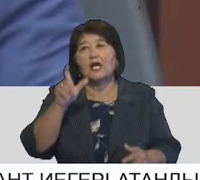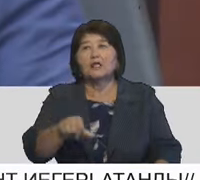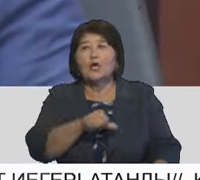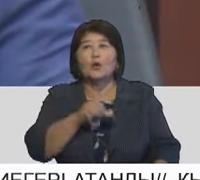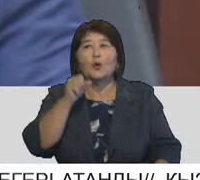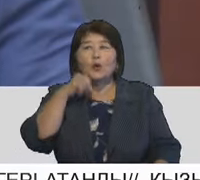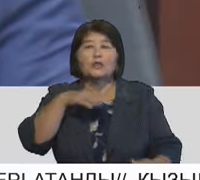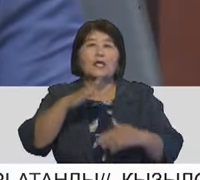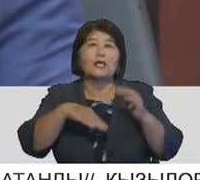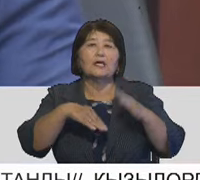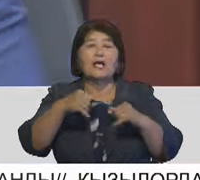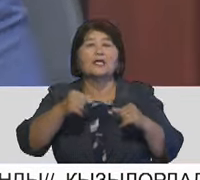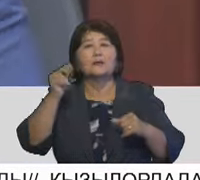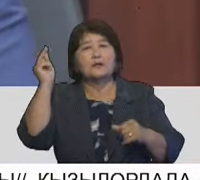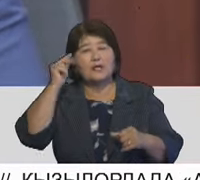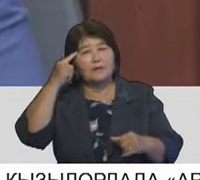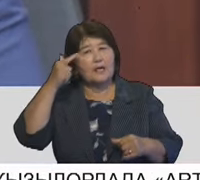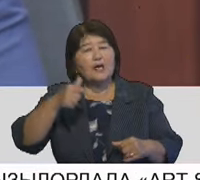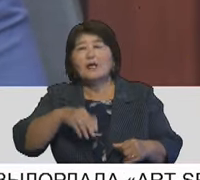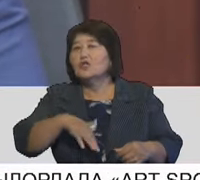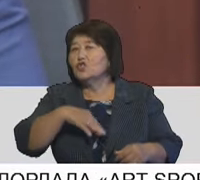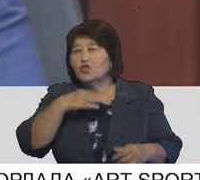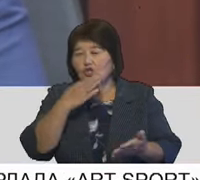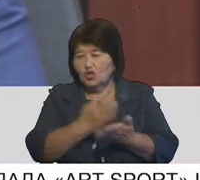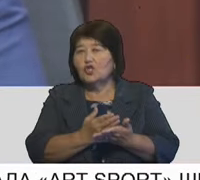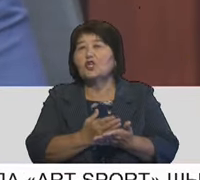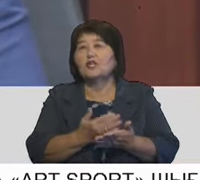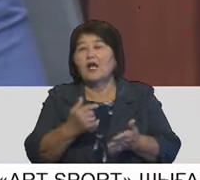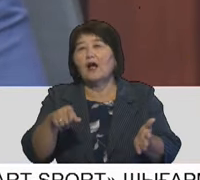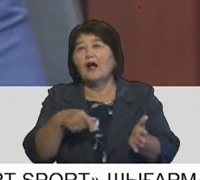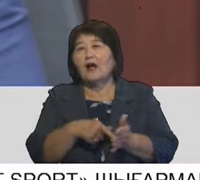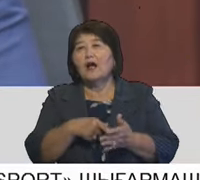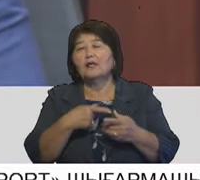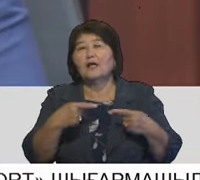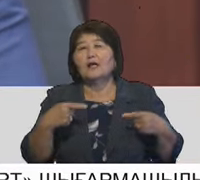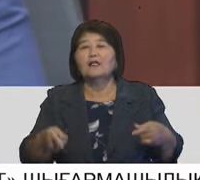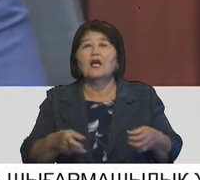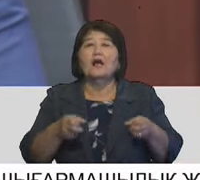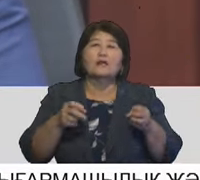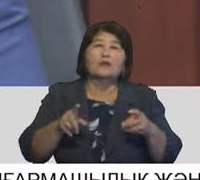де білімі де жеткілікті. Сондықтан осы қаладағы криминогендік ахуалын